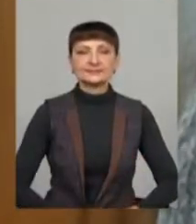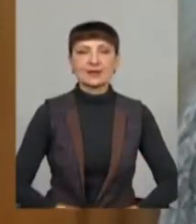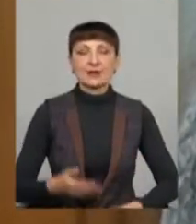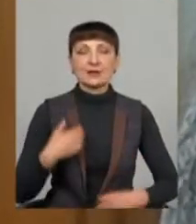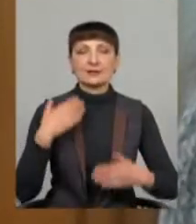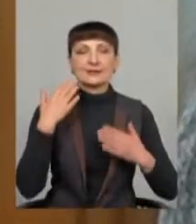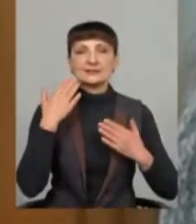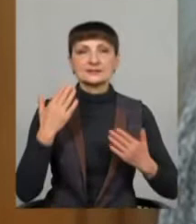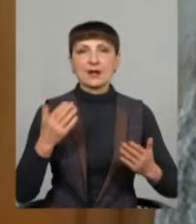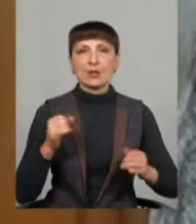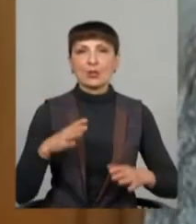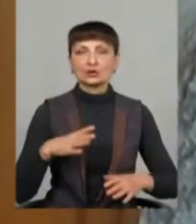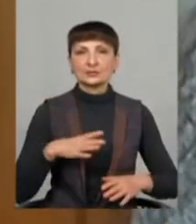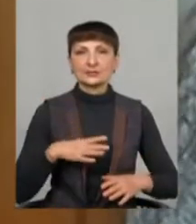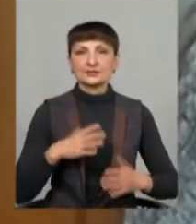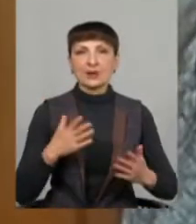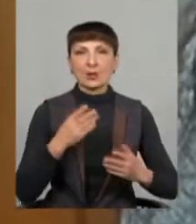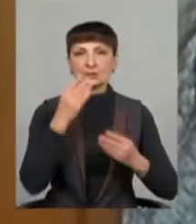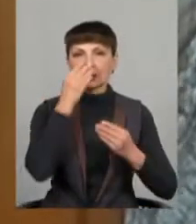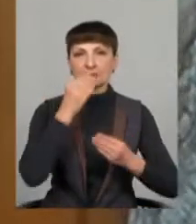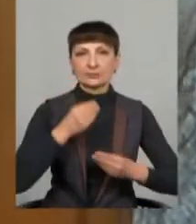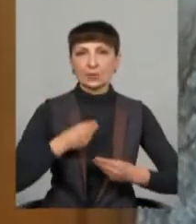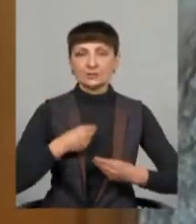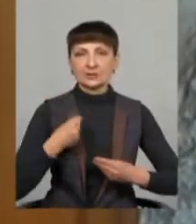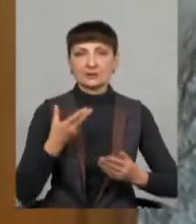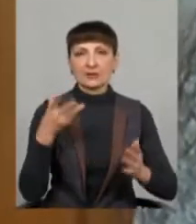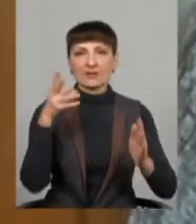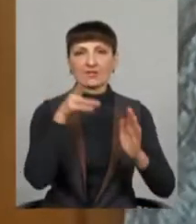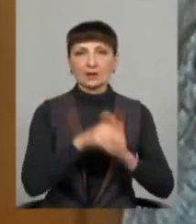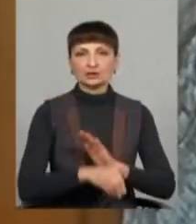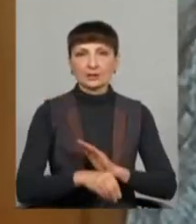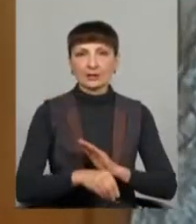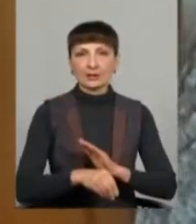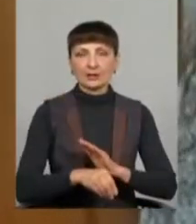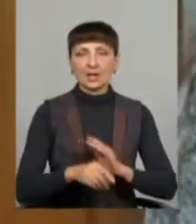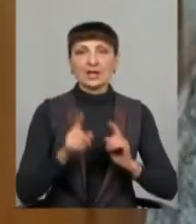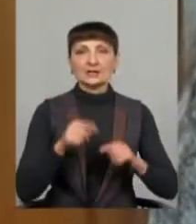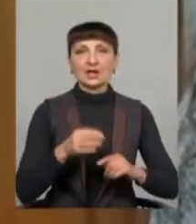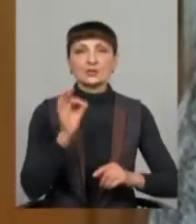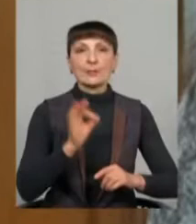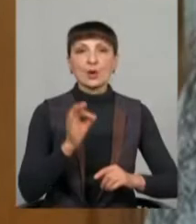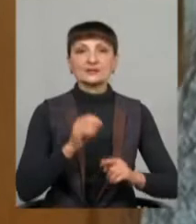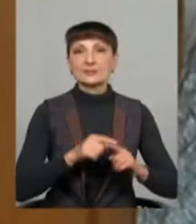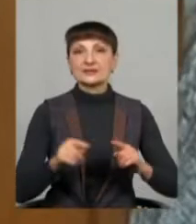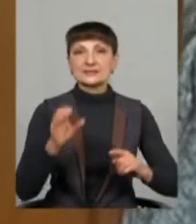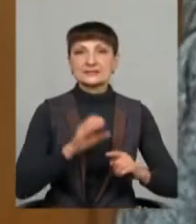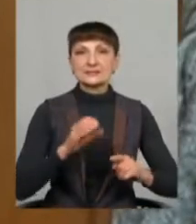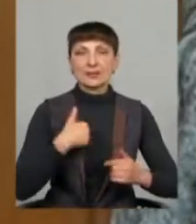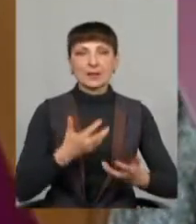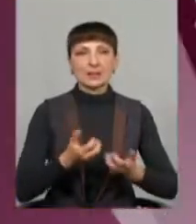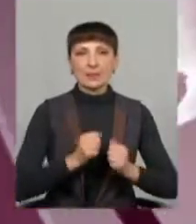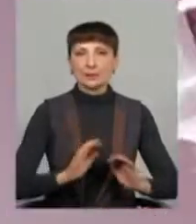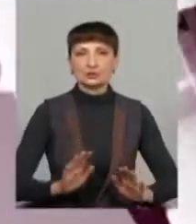знаю, может быть, какой-то гипноз был, нет, мы вложились, получается, и даже дивиденды последние сентября месяца не